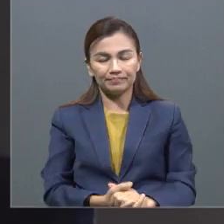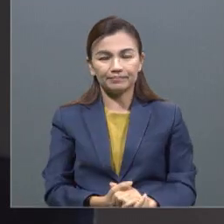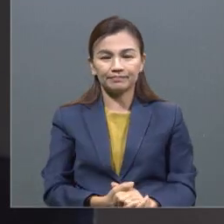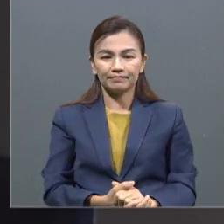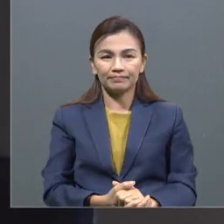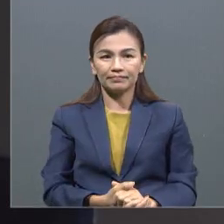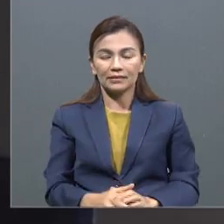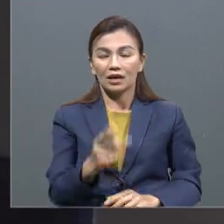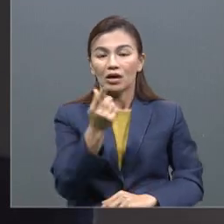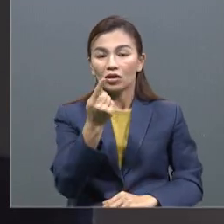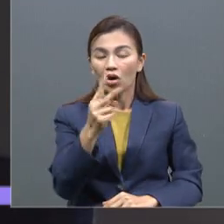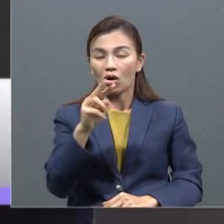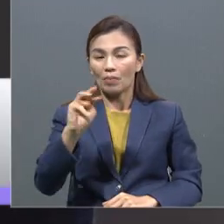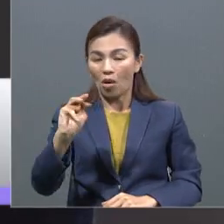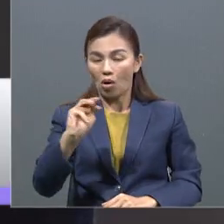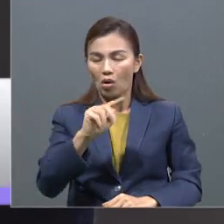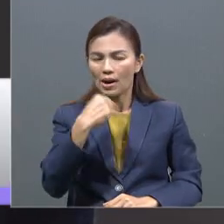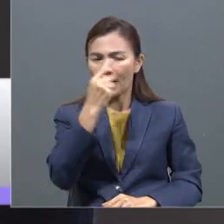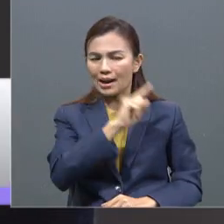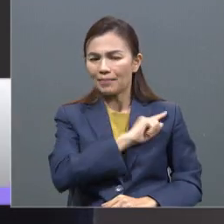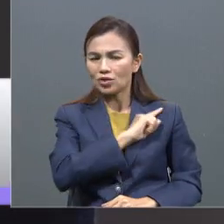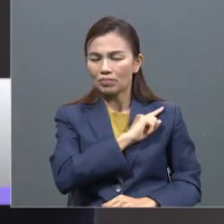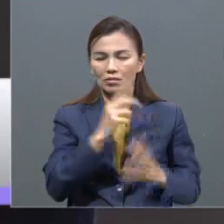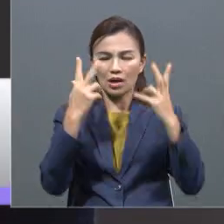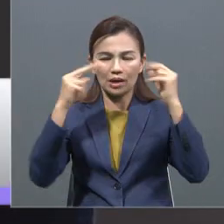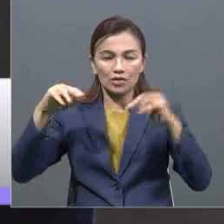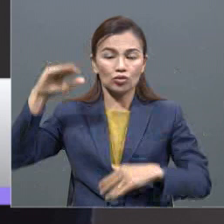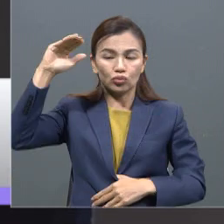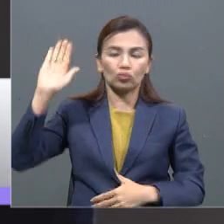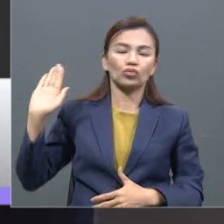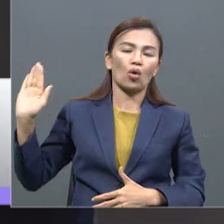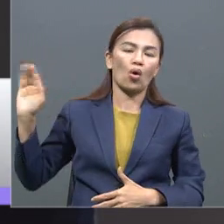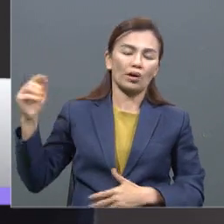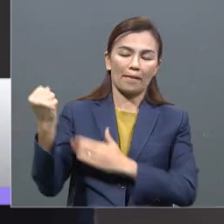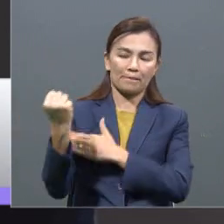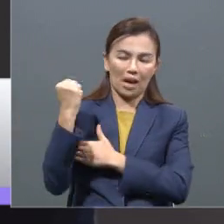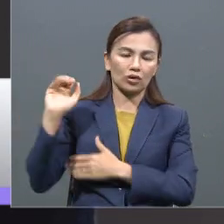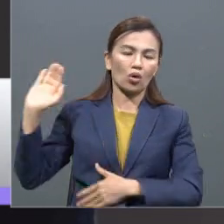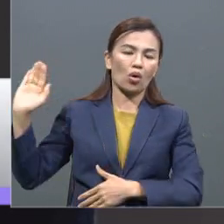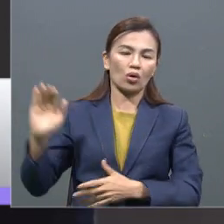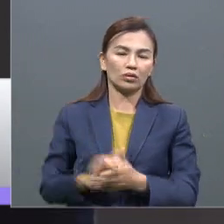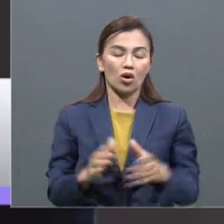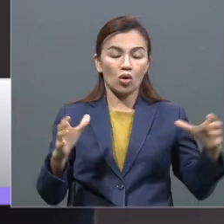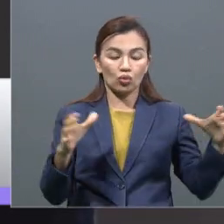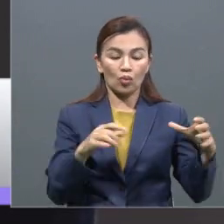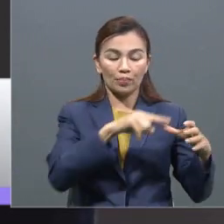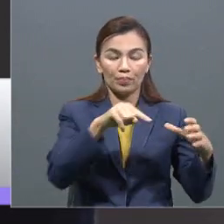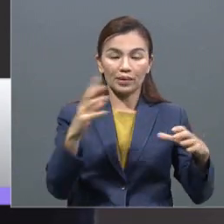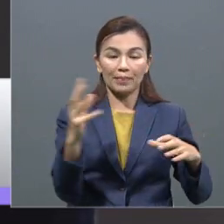การปรับครม.เป็นอำนาจของท่านนายกนะครับท่านจะปรับหรือไม่ปรับอยู่ที่ท่านดังพรรคร่วมเนี่ยเราก็คุยกันตลอดเวลาเ